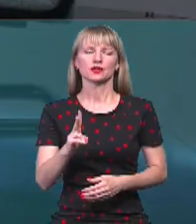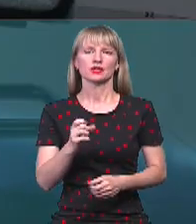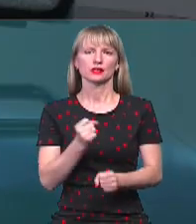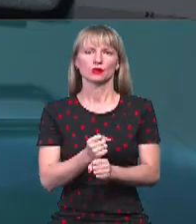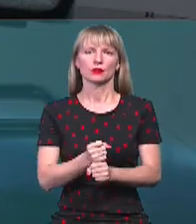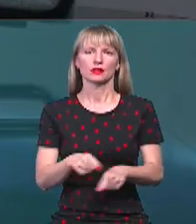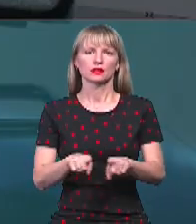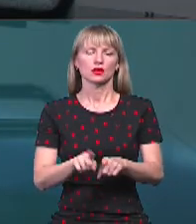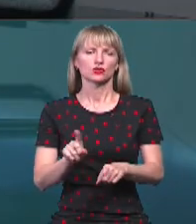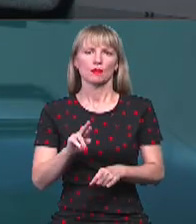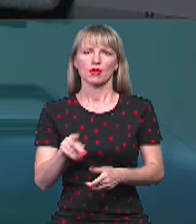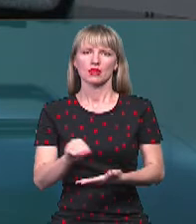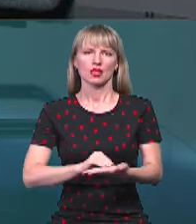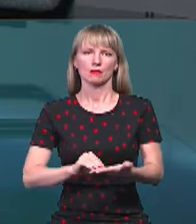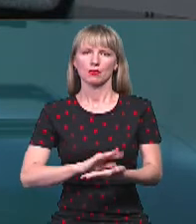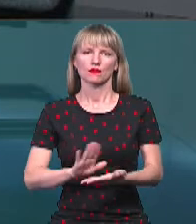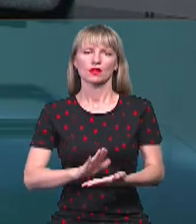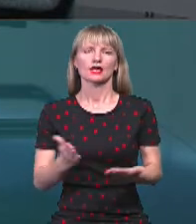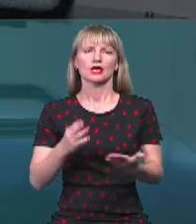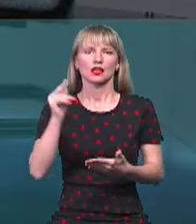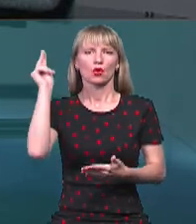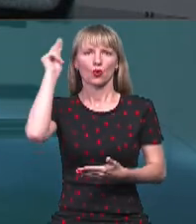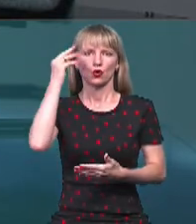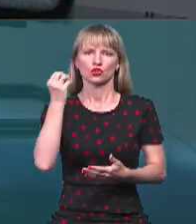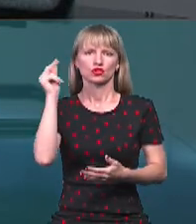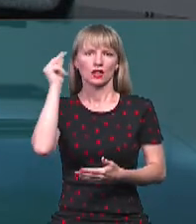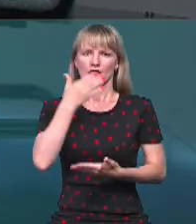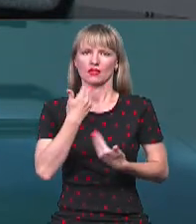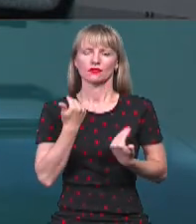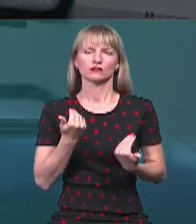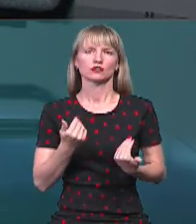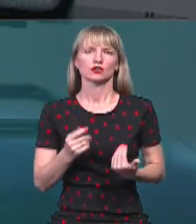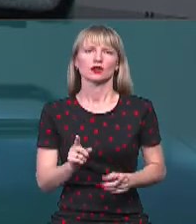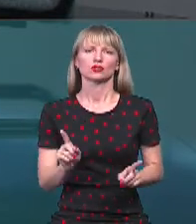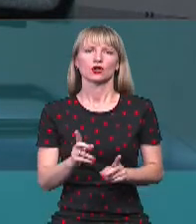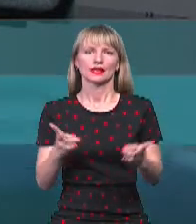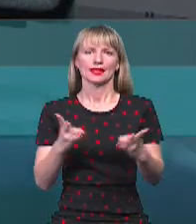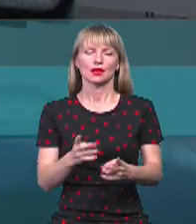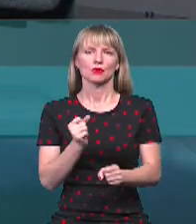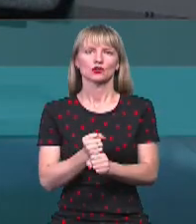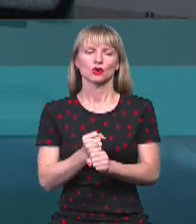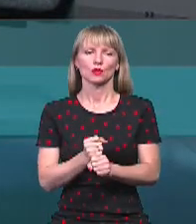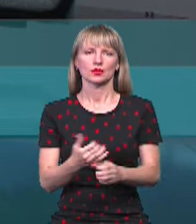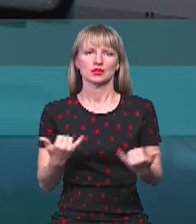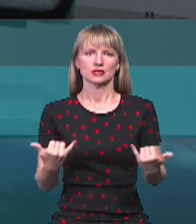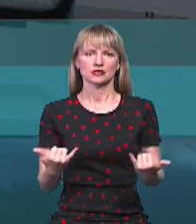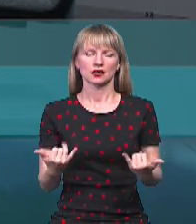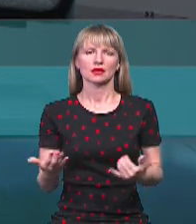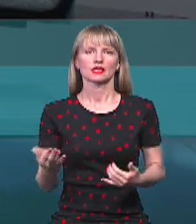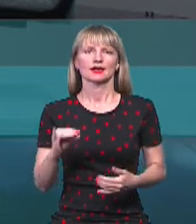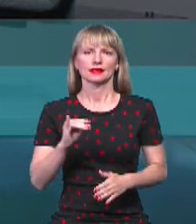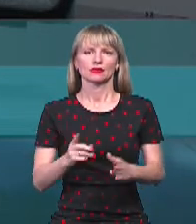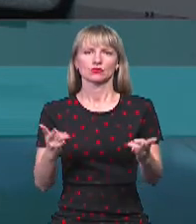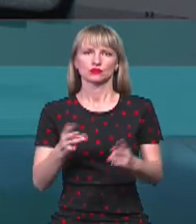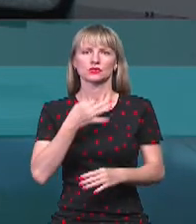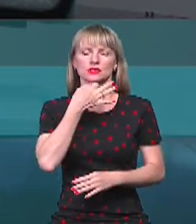щоб не ставати на ті самі граблі? Які уроки ми ще не вивчили? Що треба зробити наразі? Ну і давайте